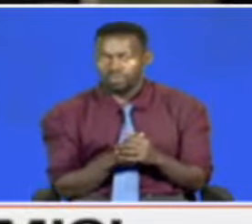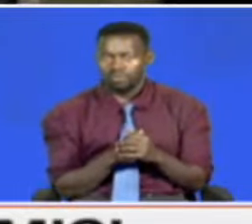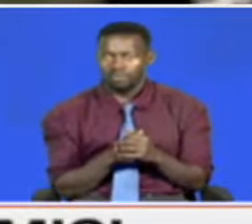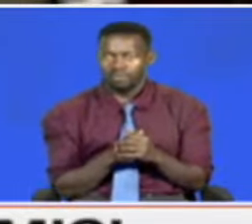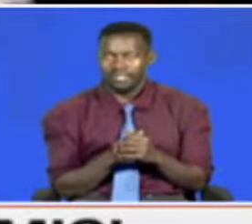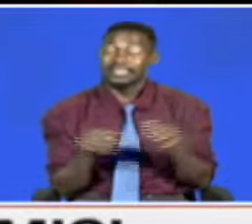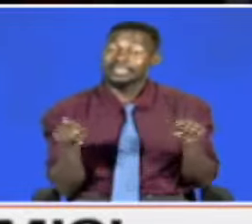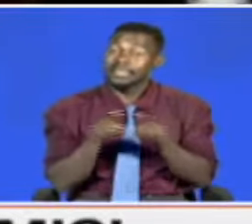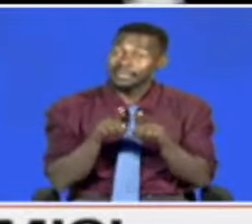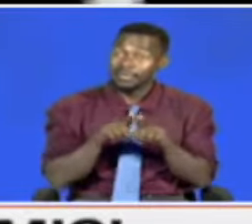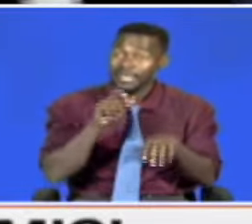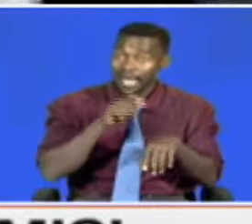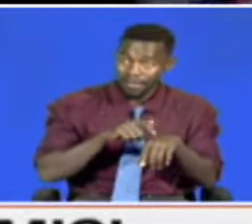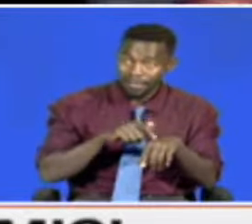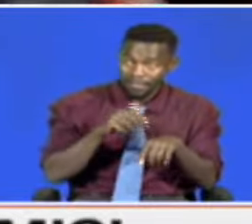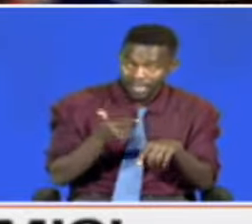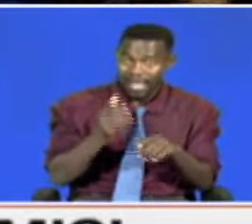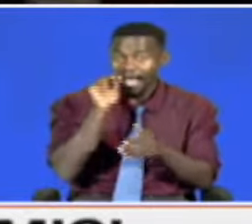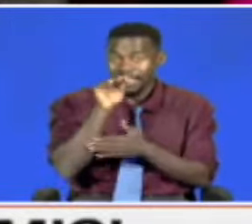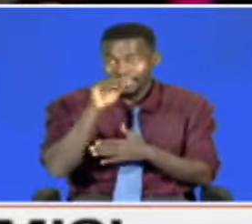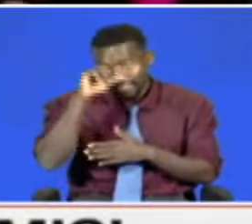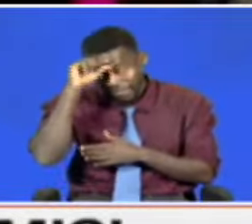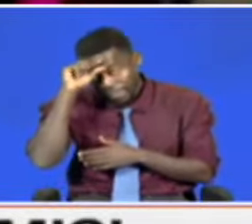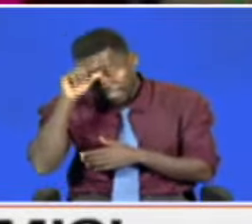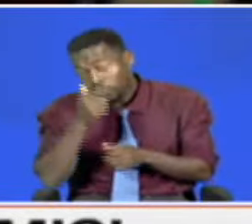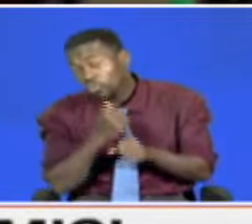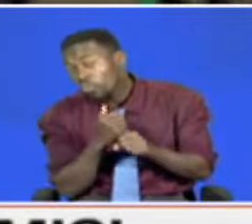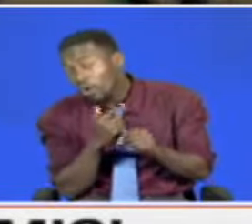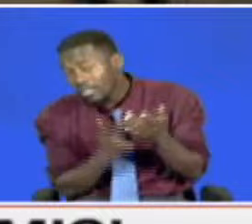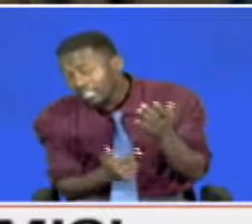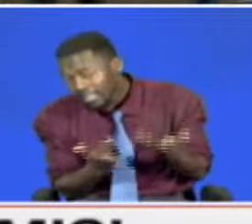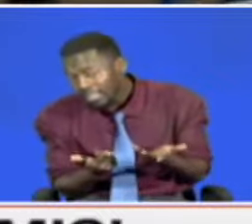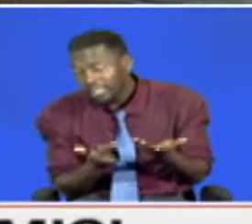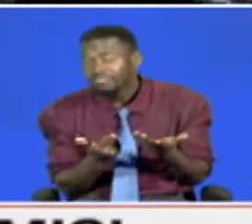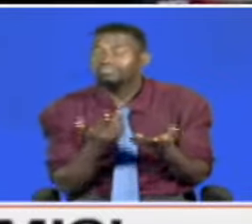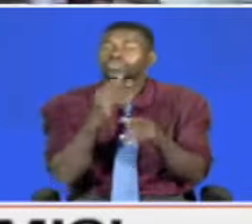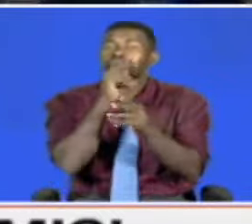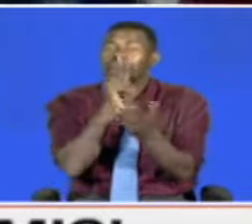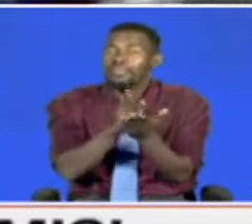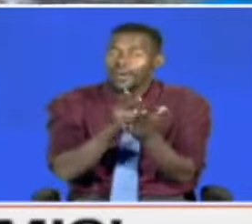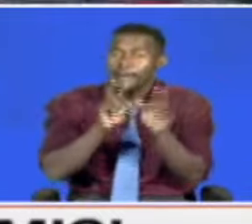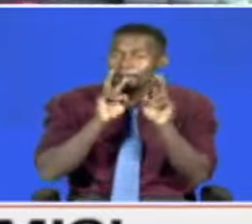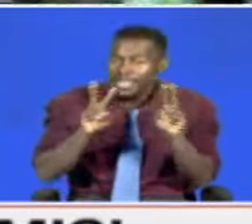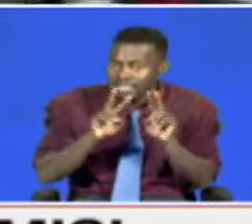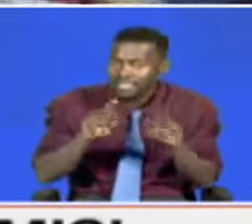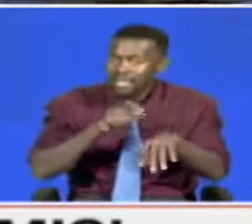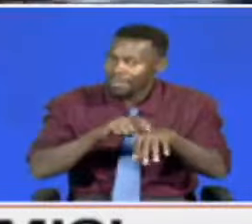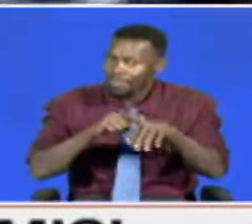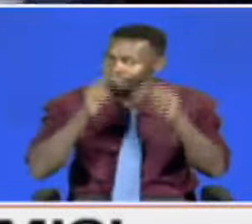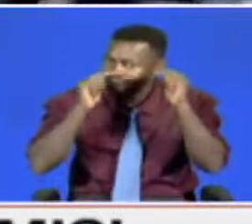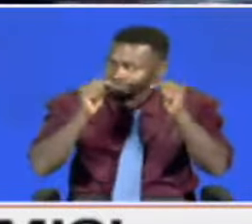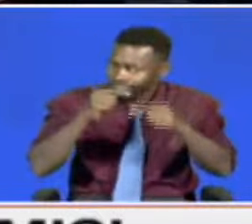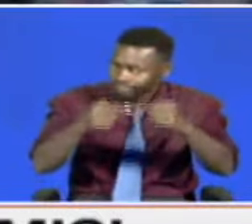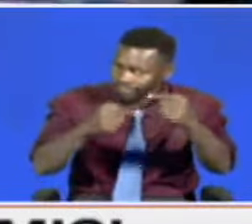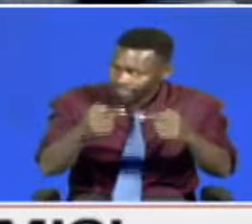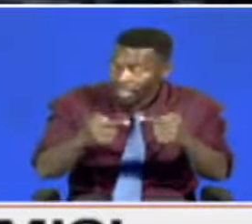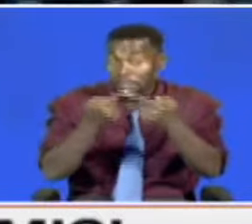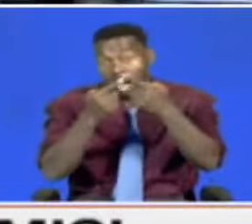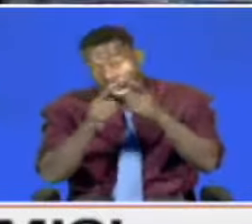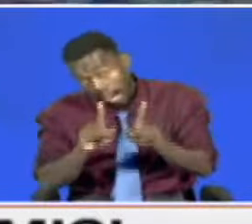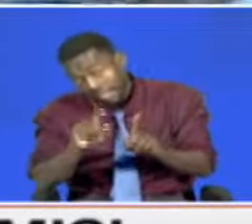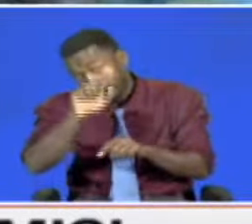Hali kadhalika, wametoa wito kwa serikali kuimarisha usalama wakati maandamano hayo yanapofanyika, huku kizazi cha Gen